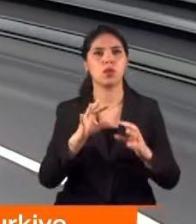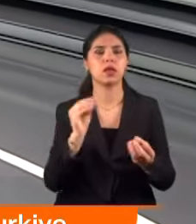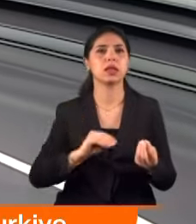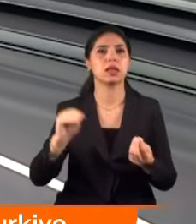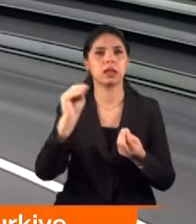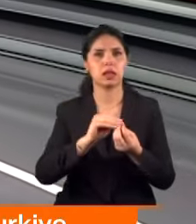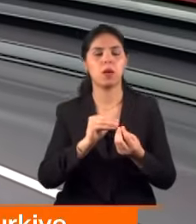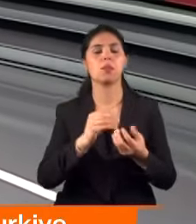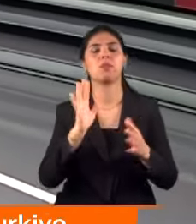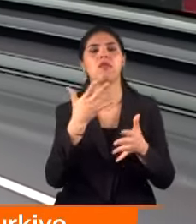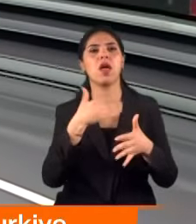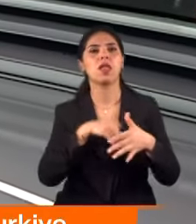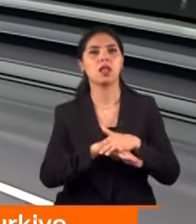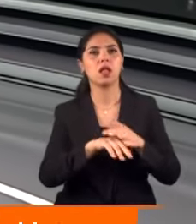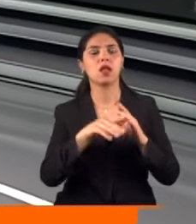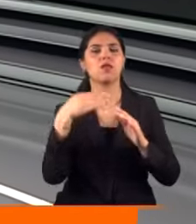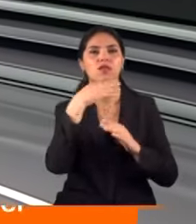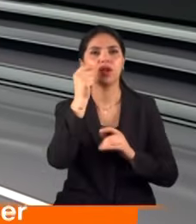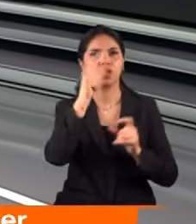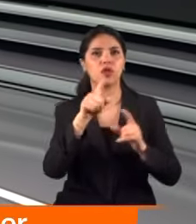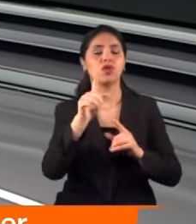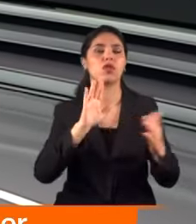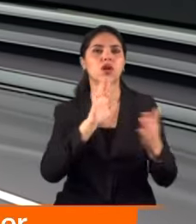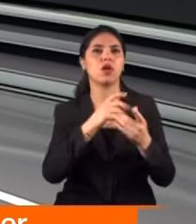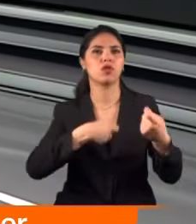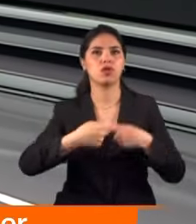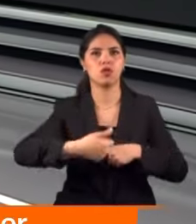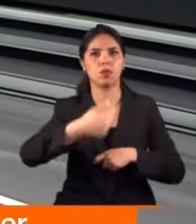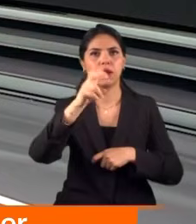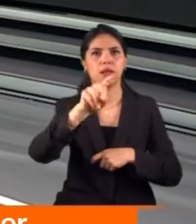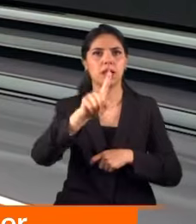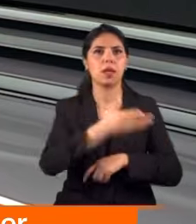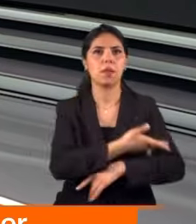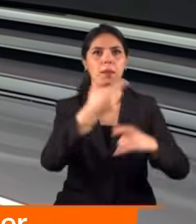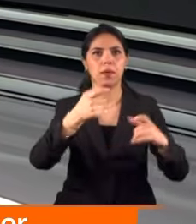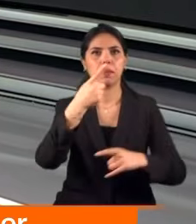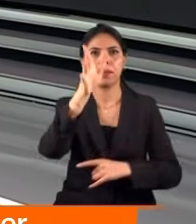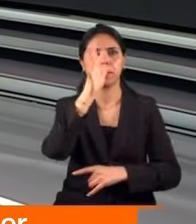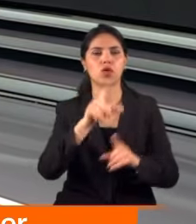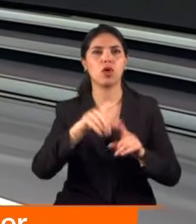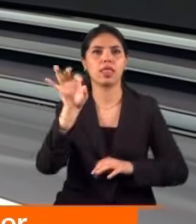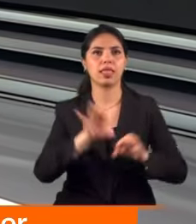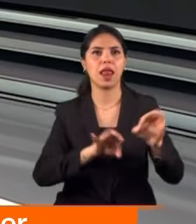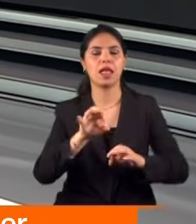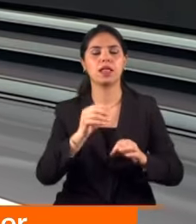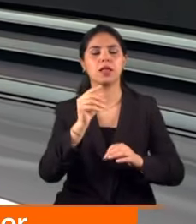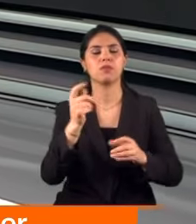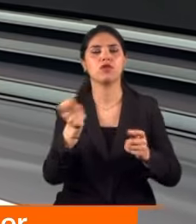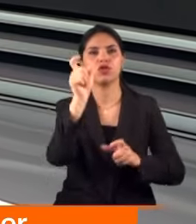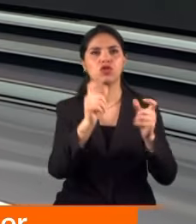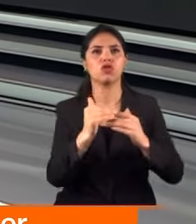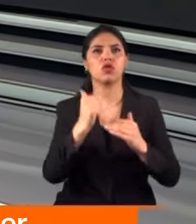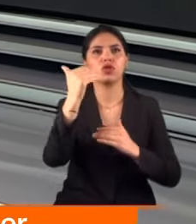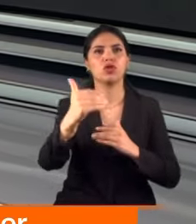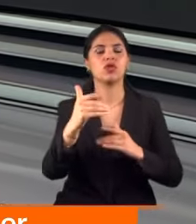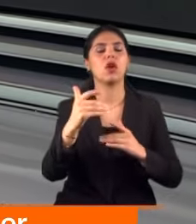fiyat, stokçuluk ve fırsatçılığa karşı Ticaret Bakanlığı 81 ilde 1500 denetim elemanını sahaya sürecek. Hazırlanan